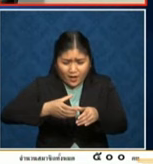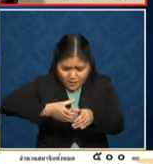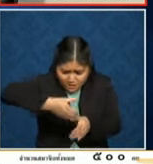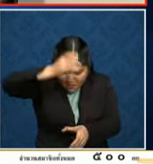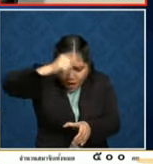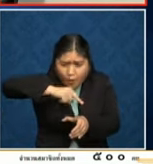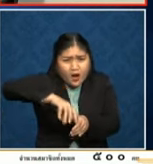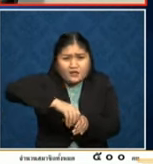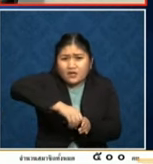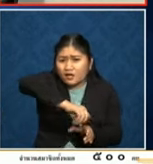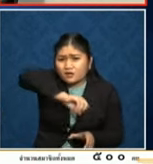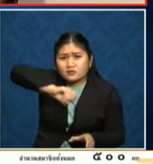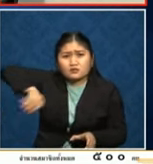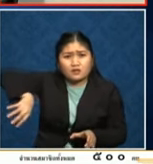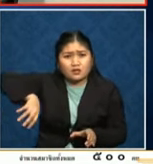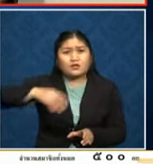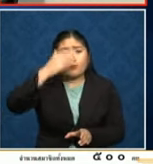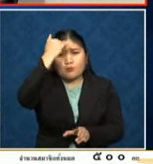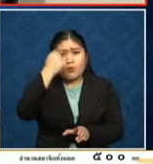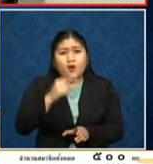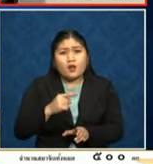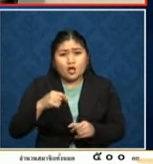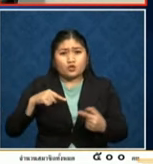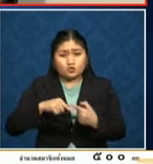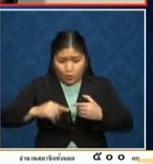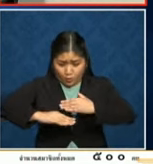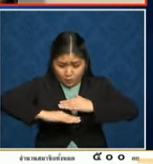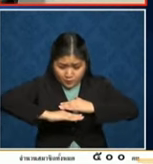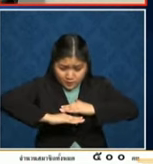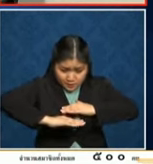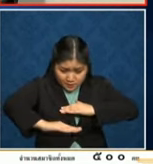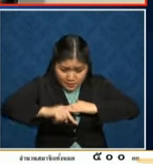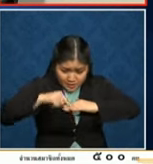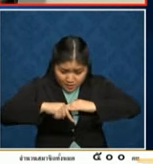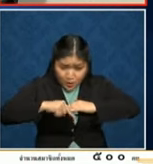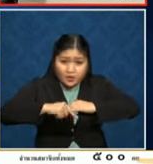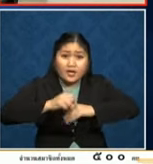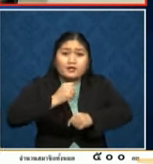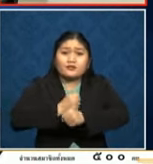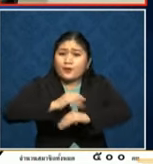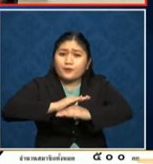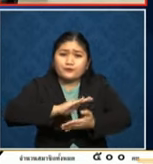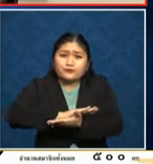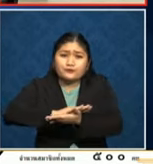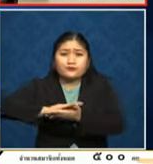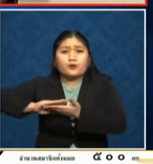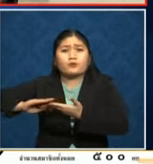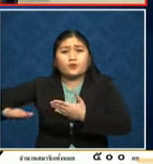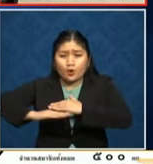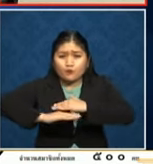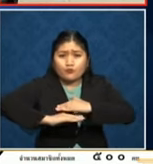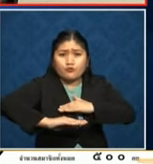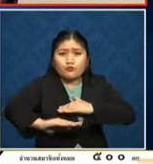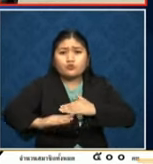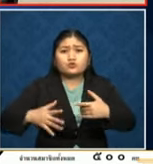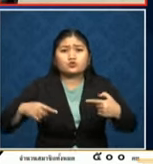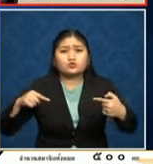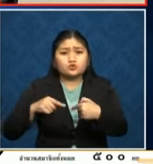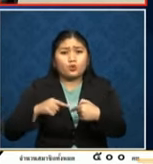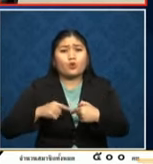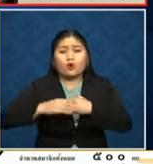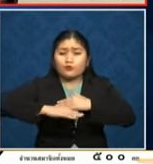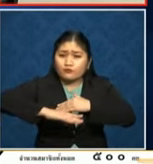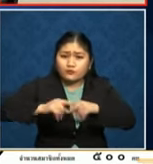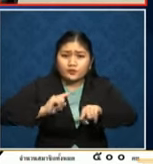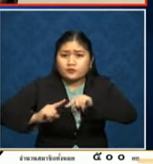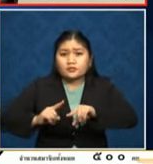าไฟฟ้าต้นเก่าออกและทำพื้นตรงที่เสาถอนออกนั้นให้เรียบร้อยนะคะเพื่อไม่เป็นอุปสรรคในการสัญจร